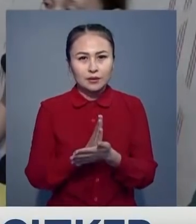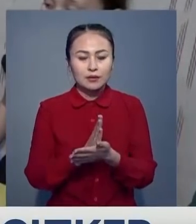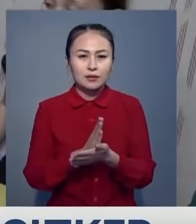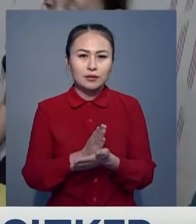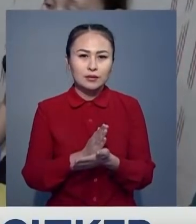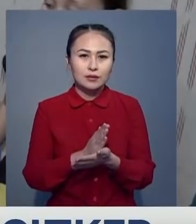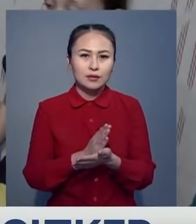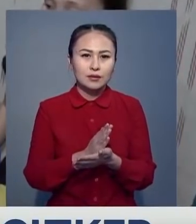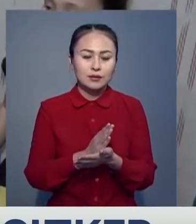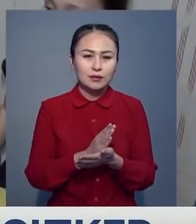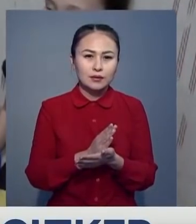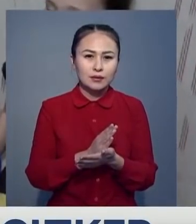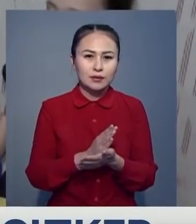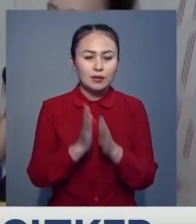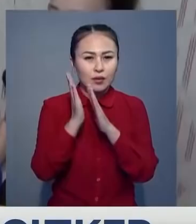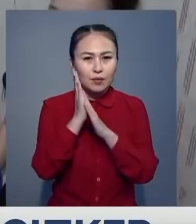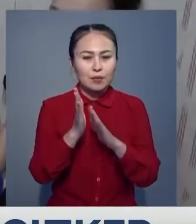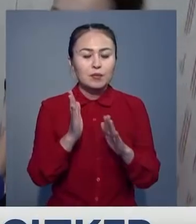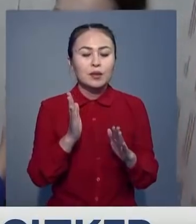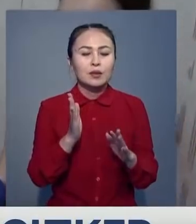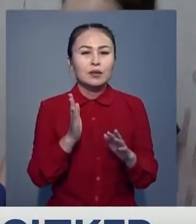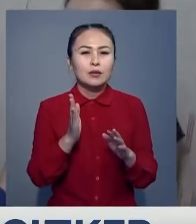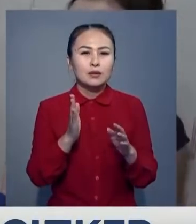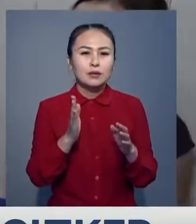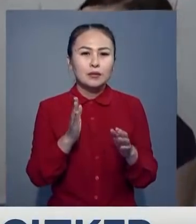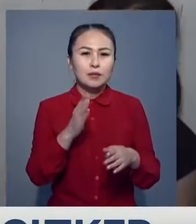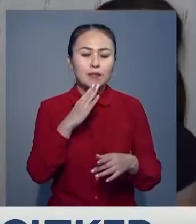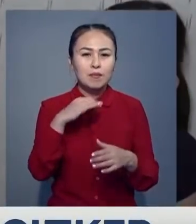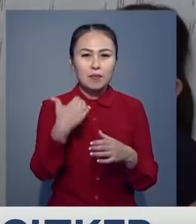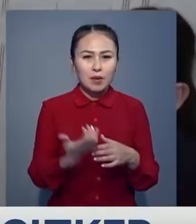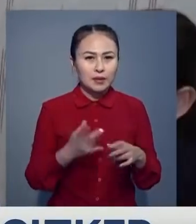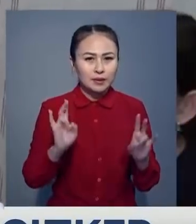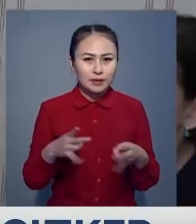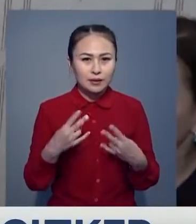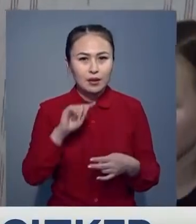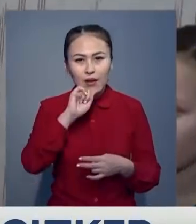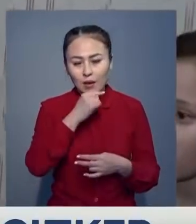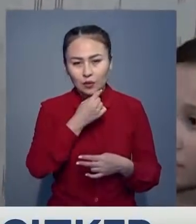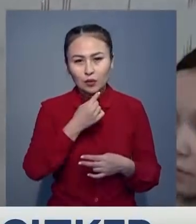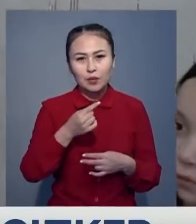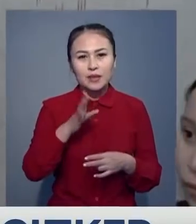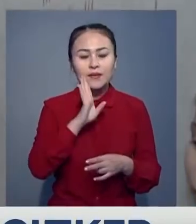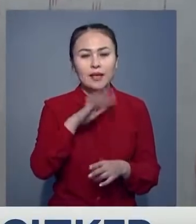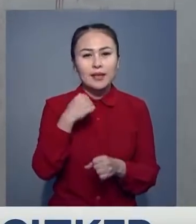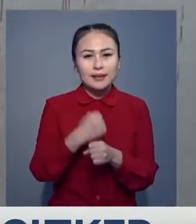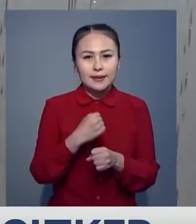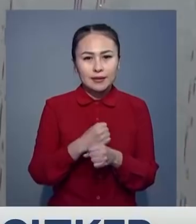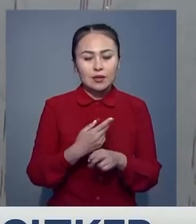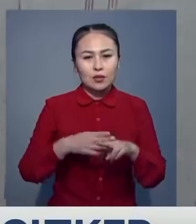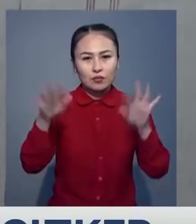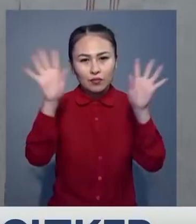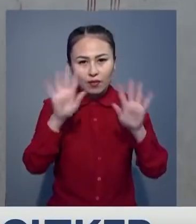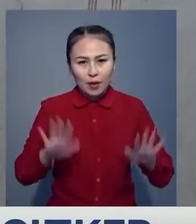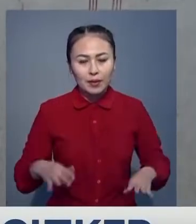жақсы, аяқ түзу болады дейді, ұйқысы тыныш болады. Памперс кигізбейсің, эконом. Қыздың жасауымен қатар перделер мен